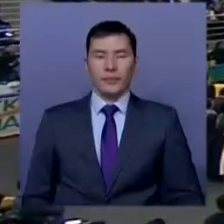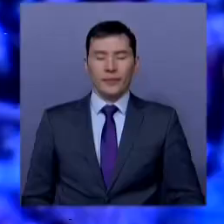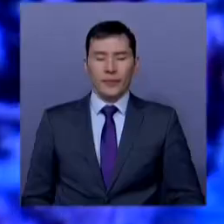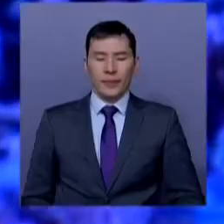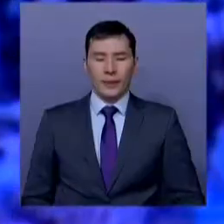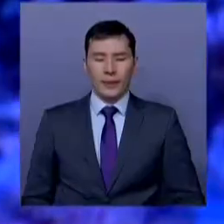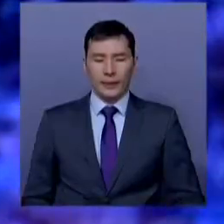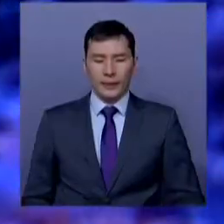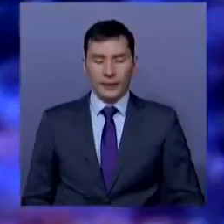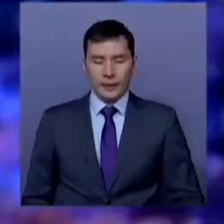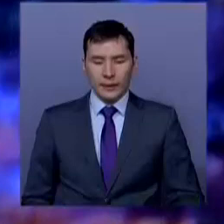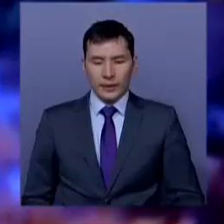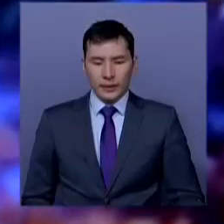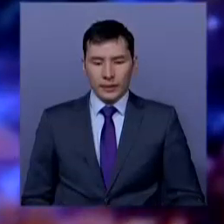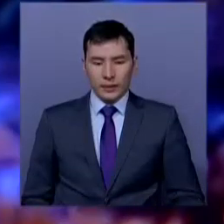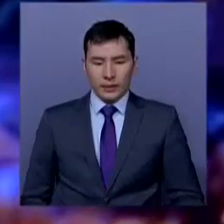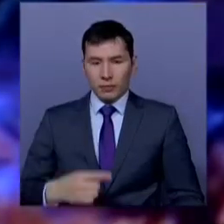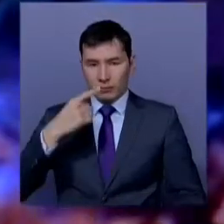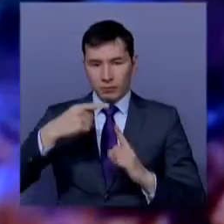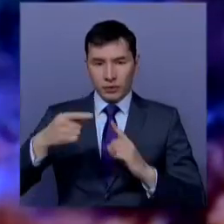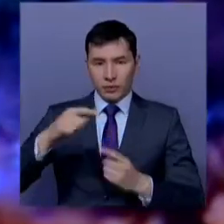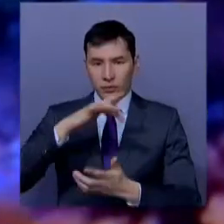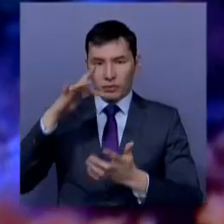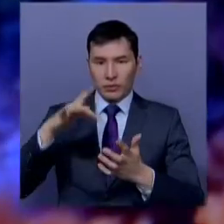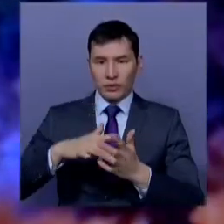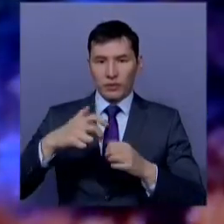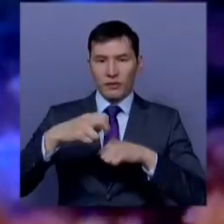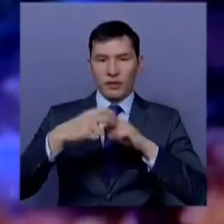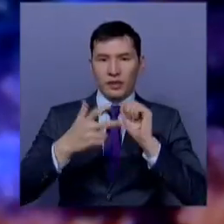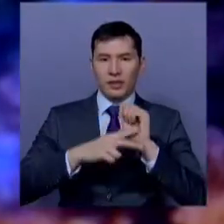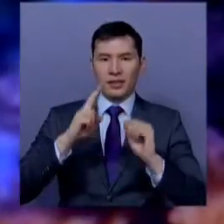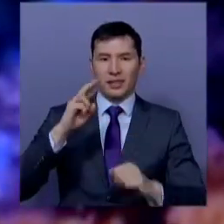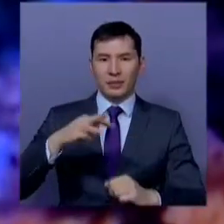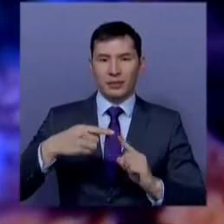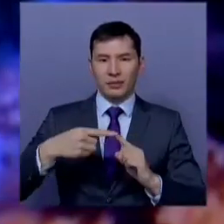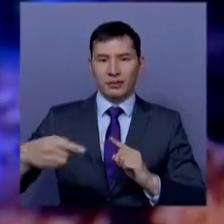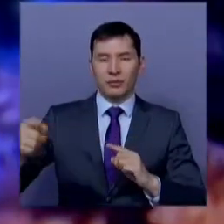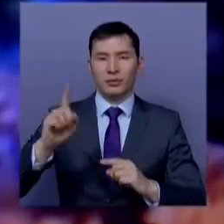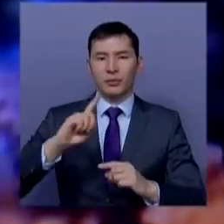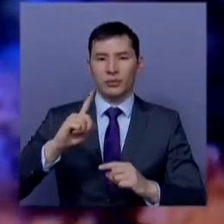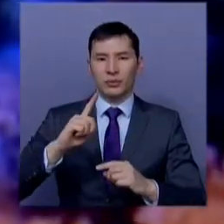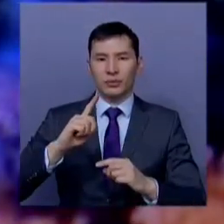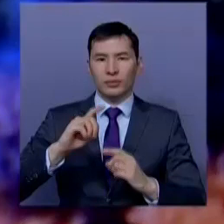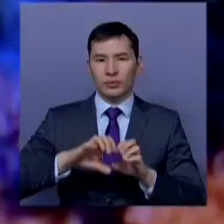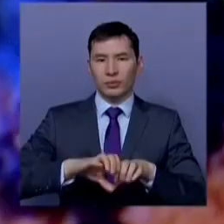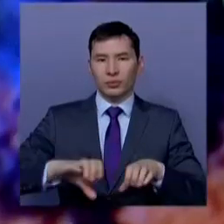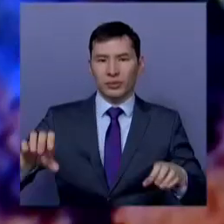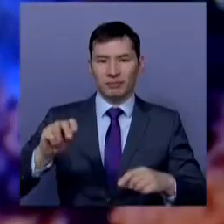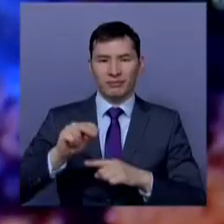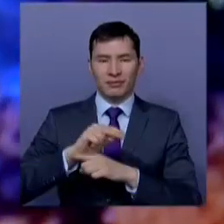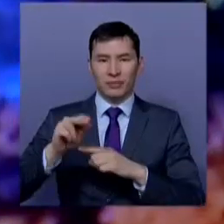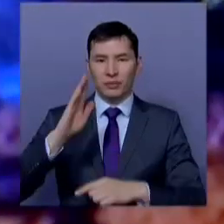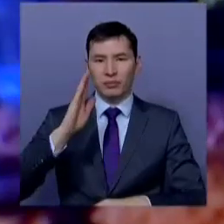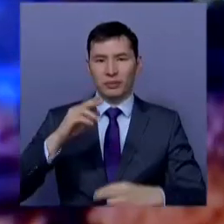телеарнасы. Биыл қалада 18 шақырымға жуық су құбыры мен 12 шақырым кәріз желілері жүргізіледі.